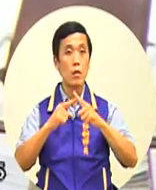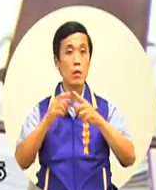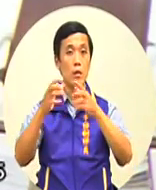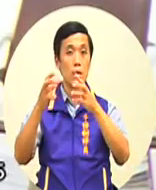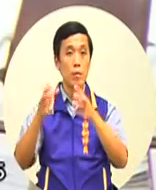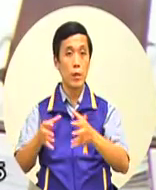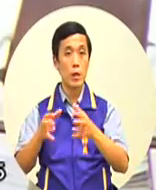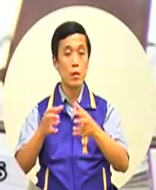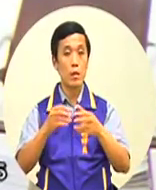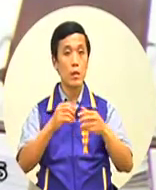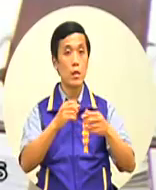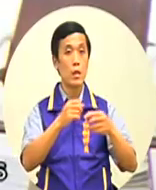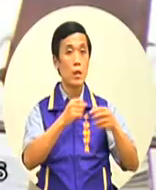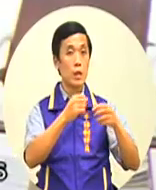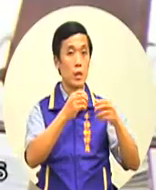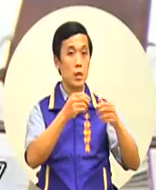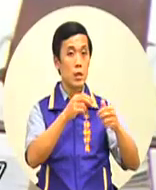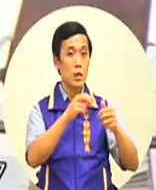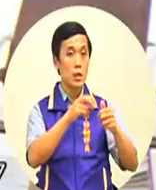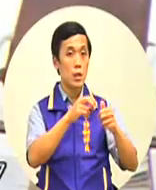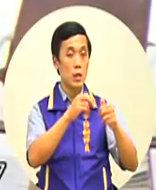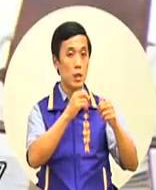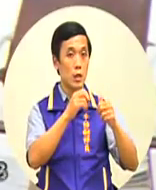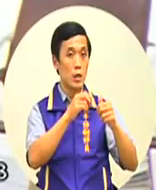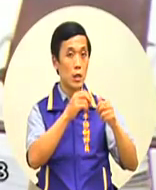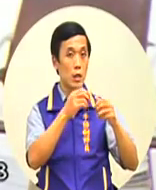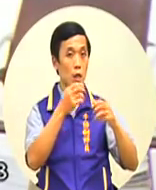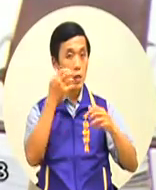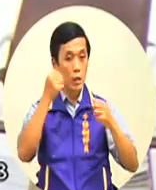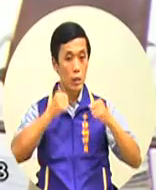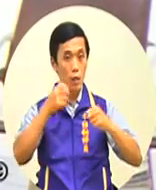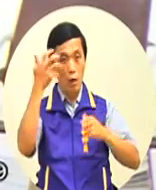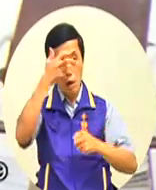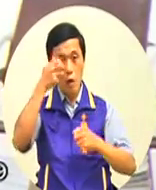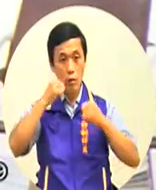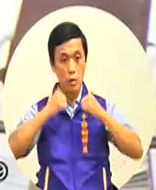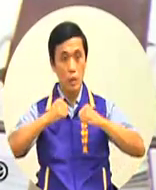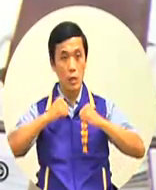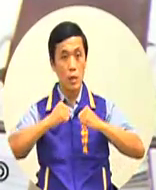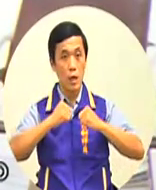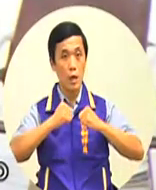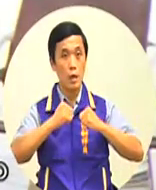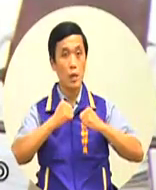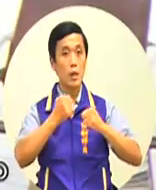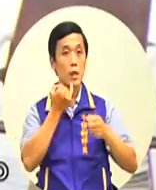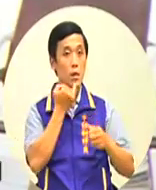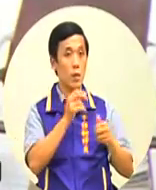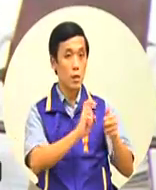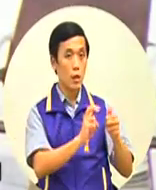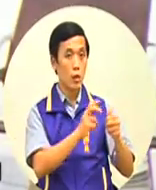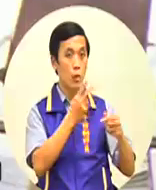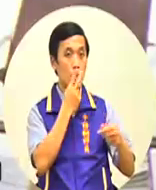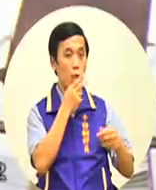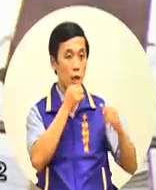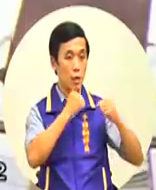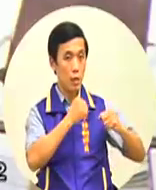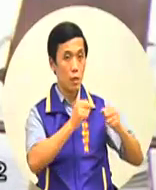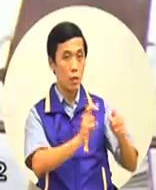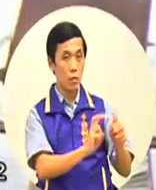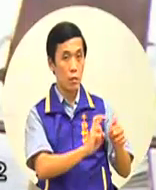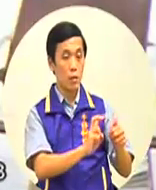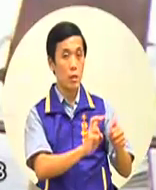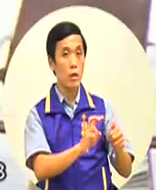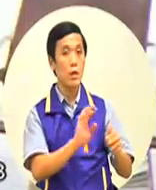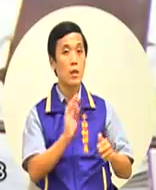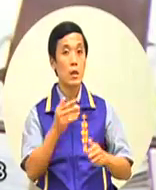那你亚健康人啊，很健康的长辈，伊有当时啊，不一定伊有迄能力，但是有一些他的